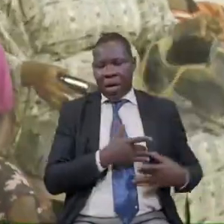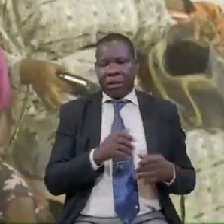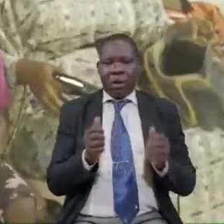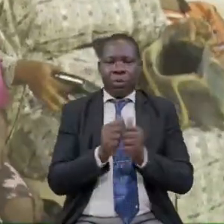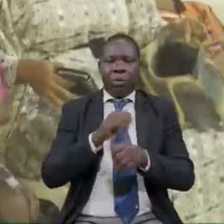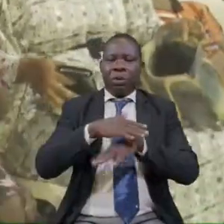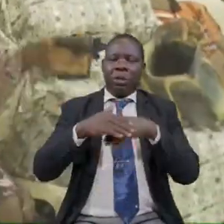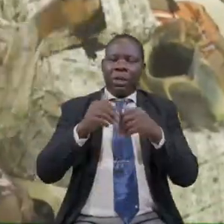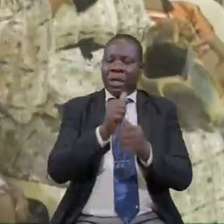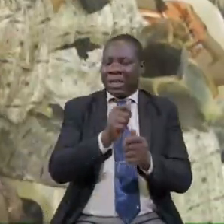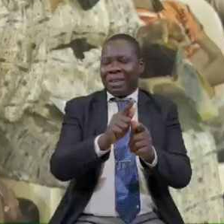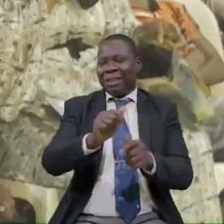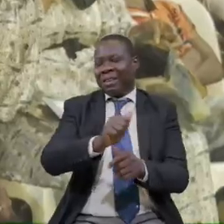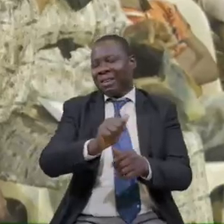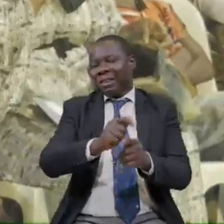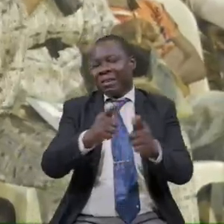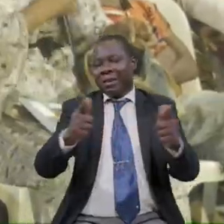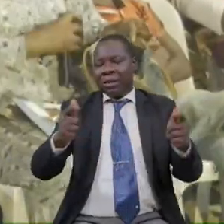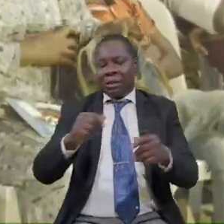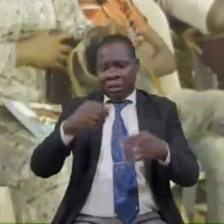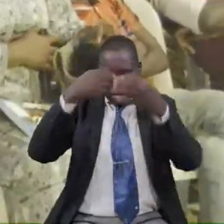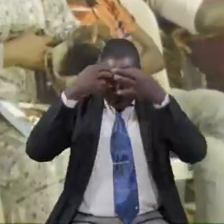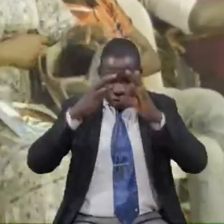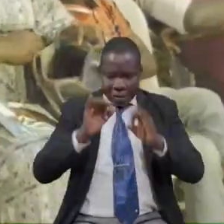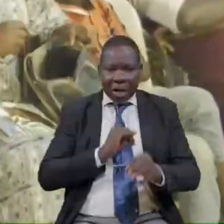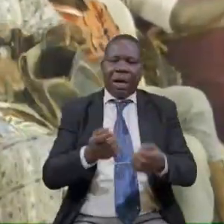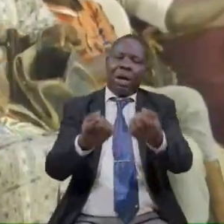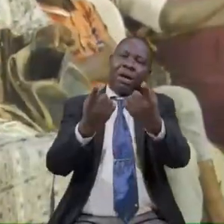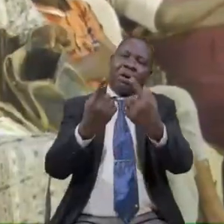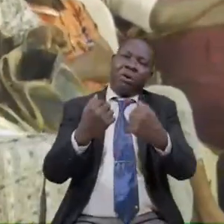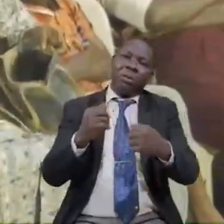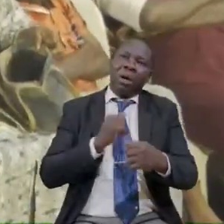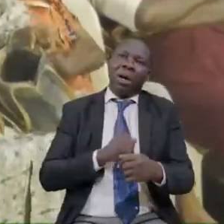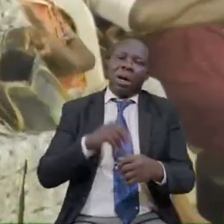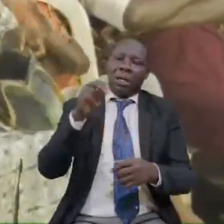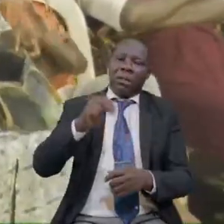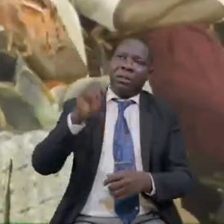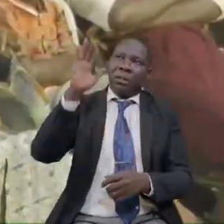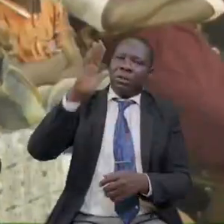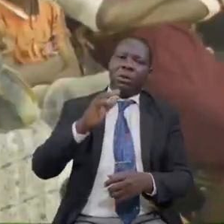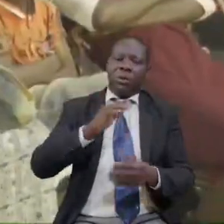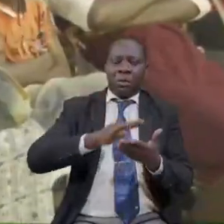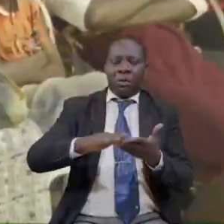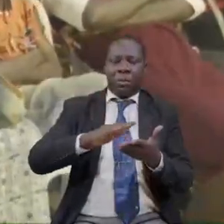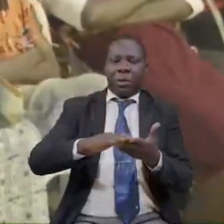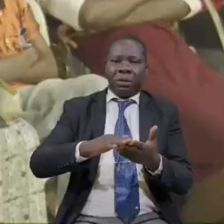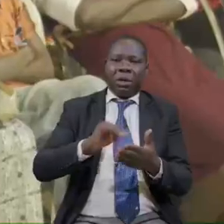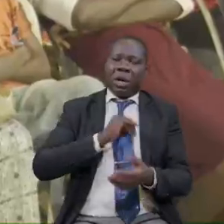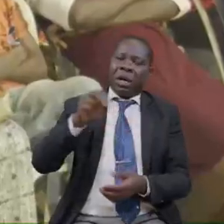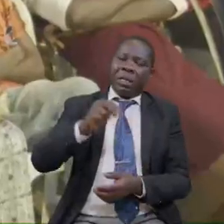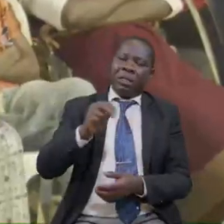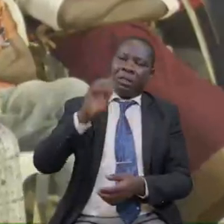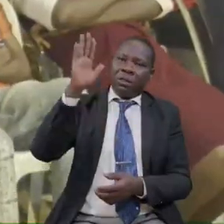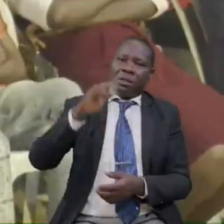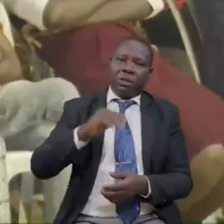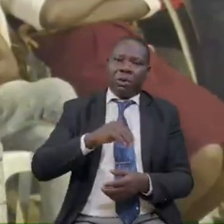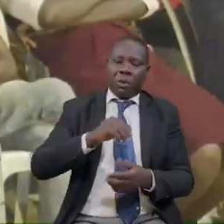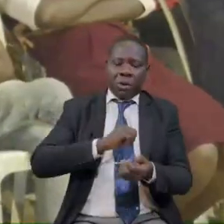avec toute ma décision, je viens à toi. J'ai besoin de ton pardon, j'ai besoin de